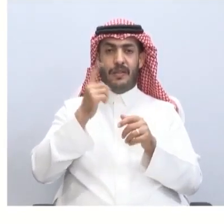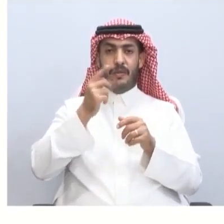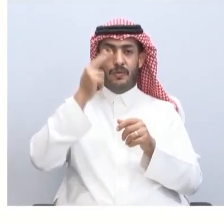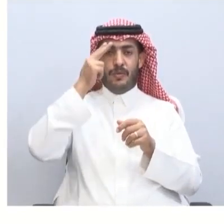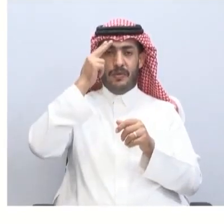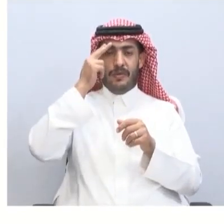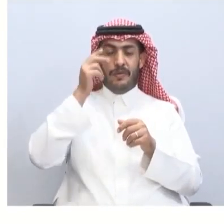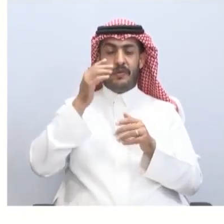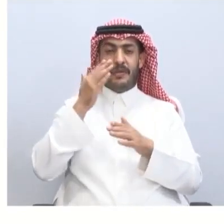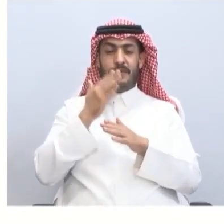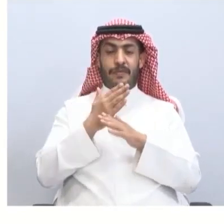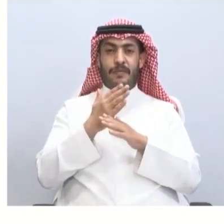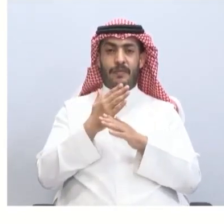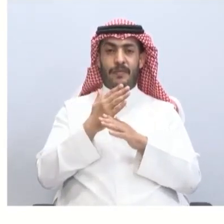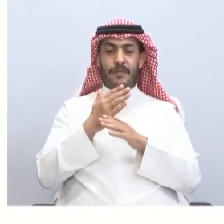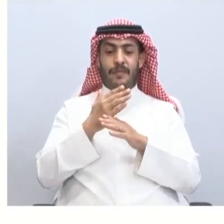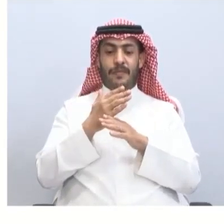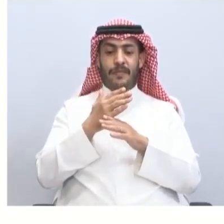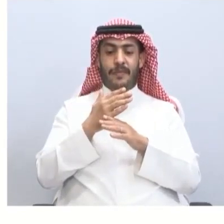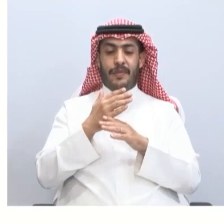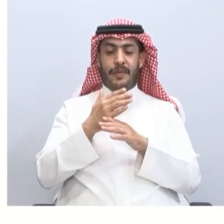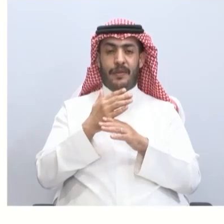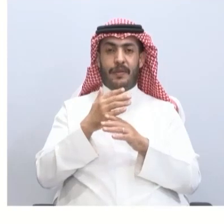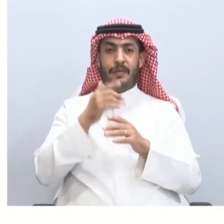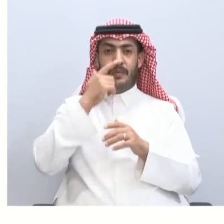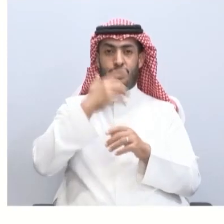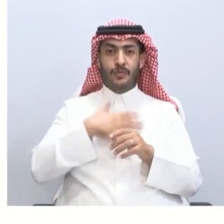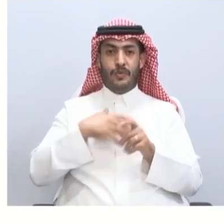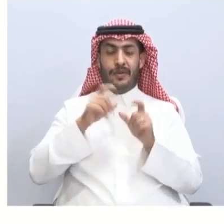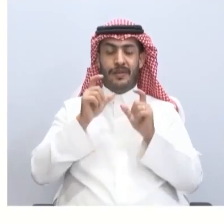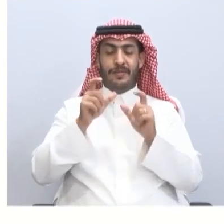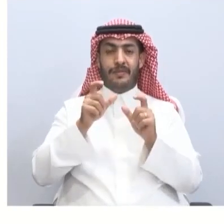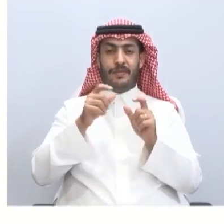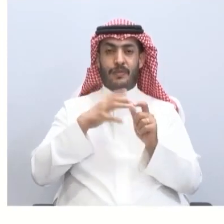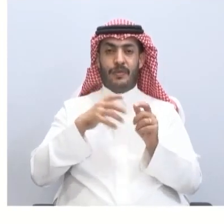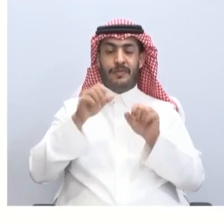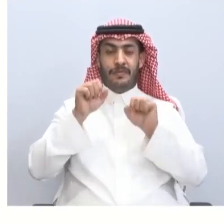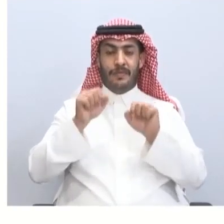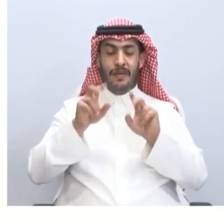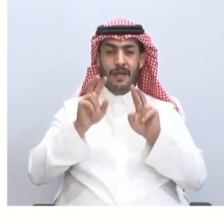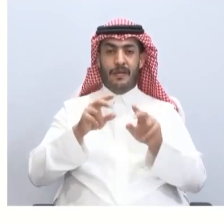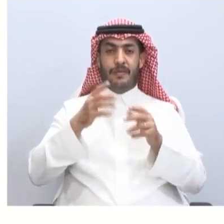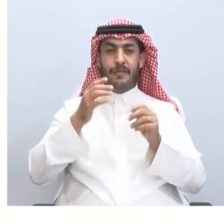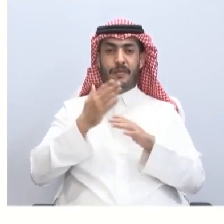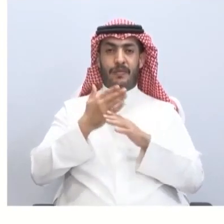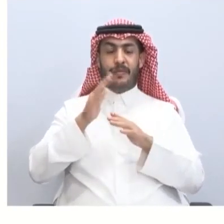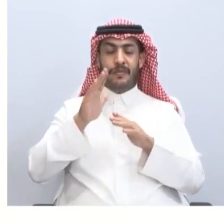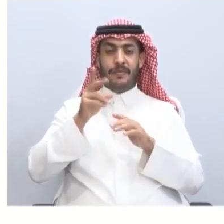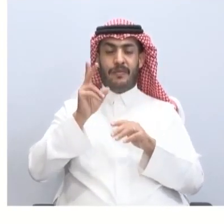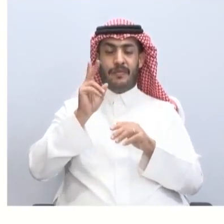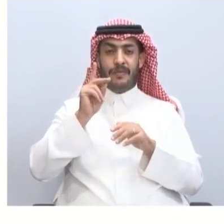السعوديه والسبب في ذلك شعروا بالامن شعروا بالاستقرار وجدوا ان